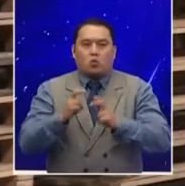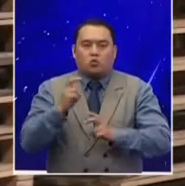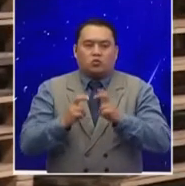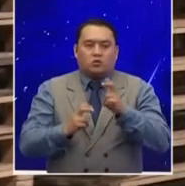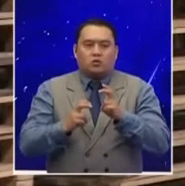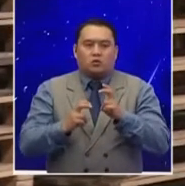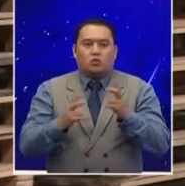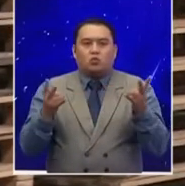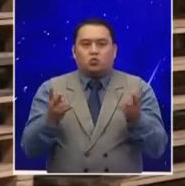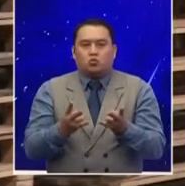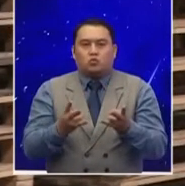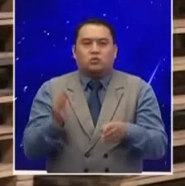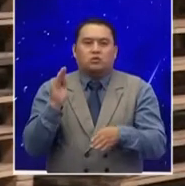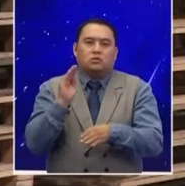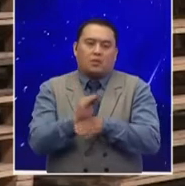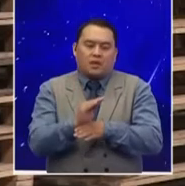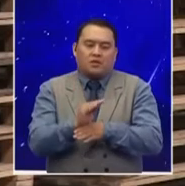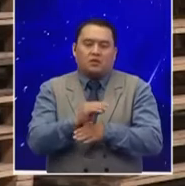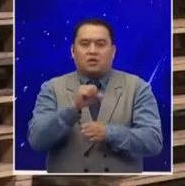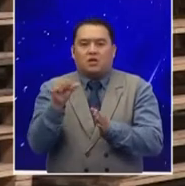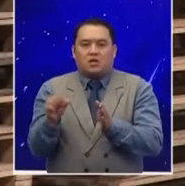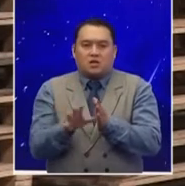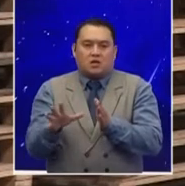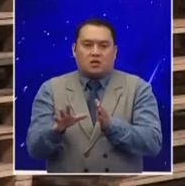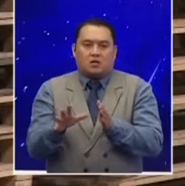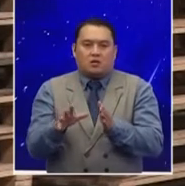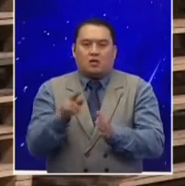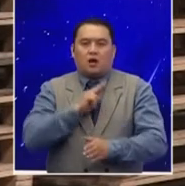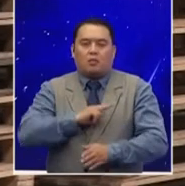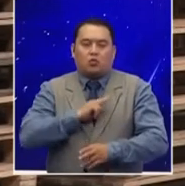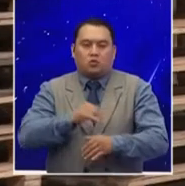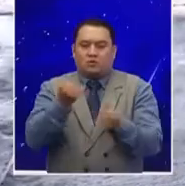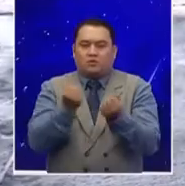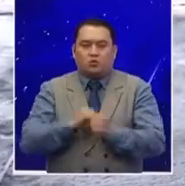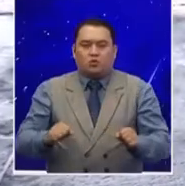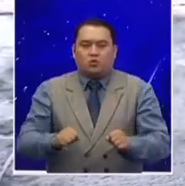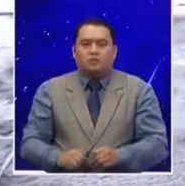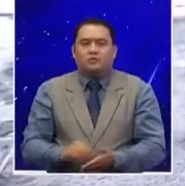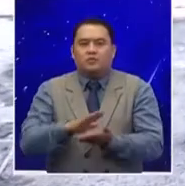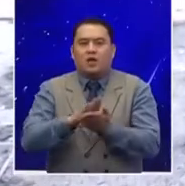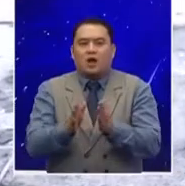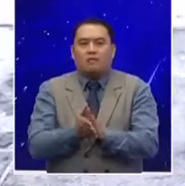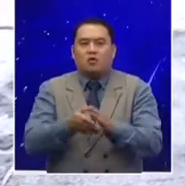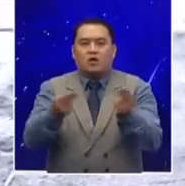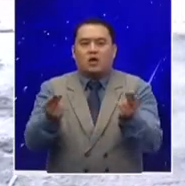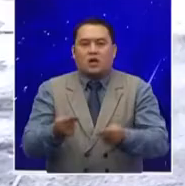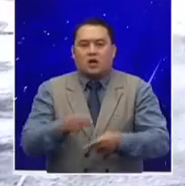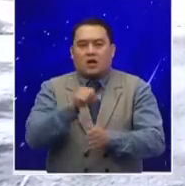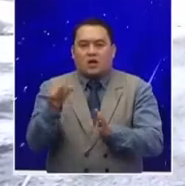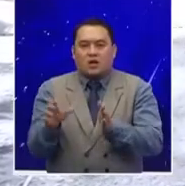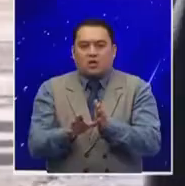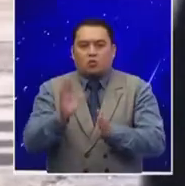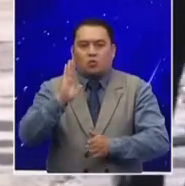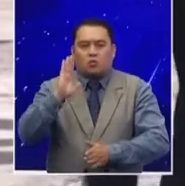смесей, а там нужна дополнительная электроэнергия. Без нее работать завод не будет. Договоренность уже есть, электричество будет.